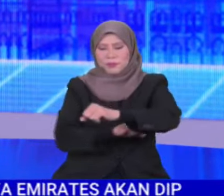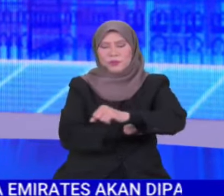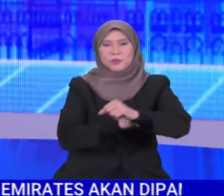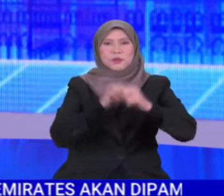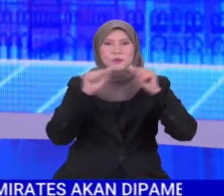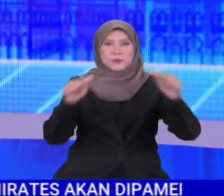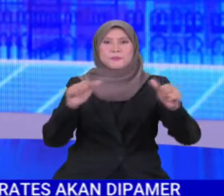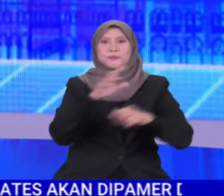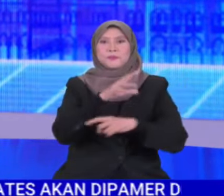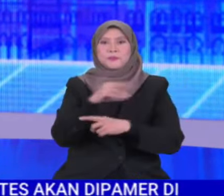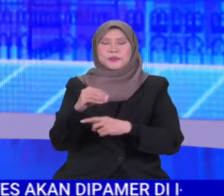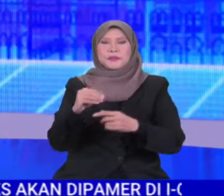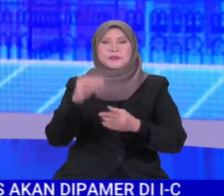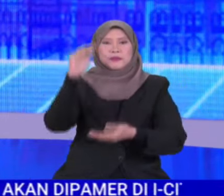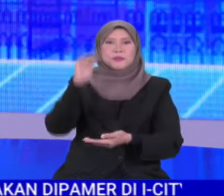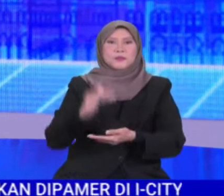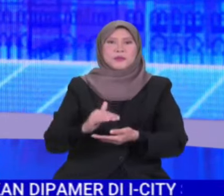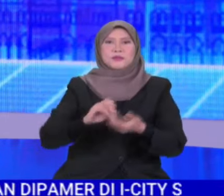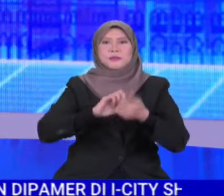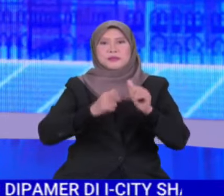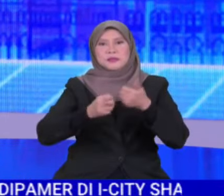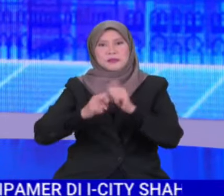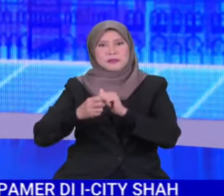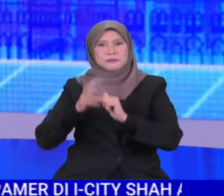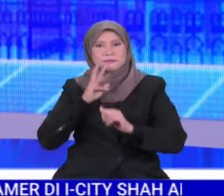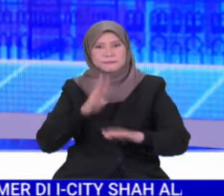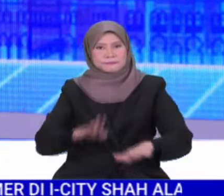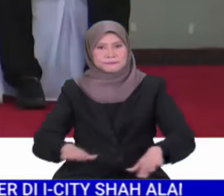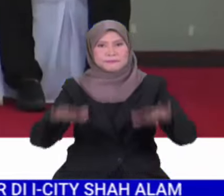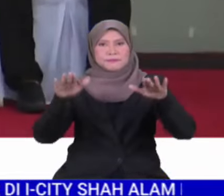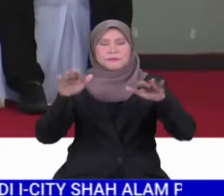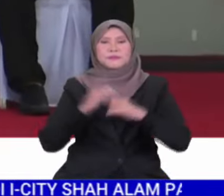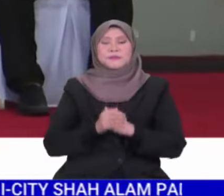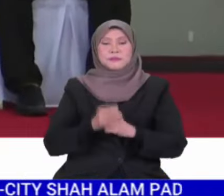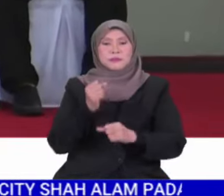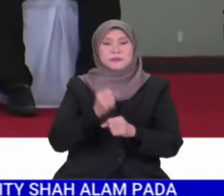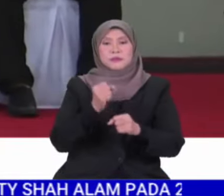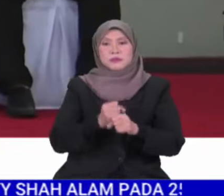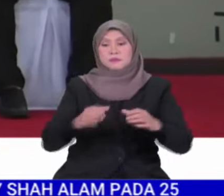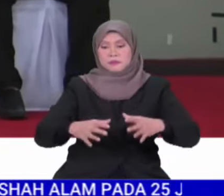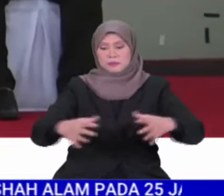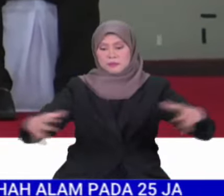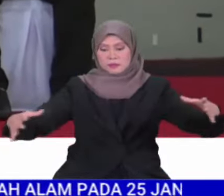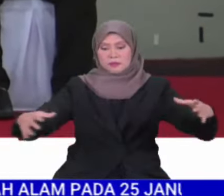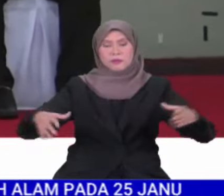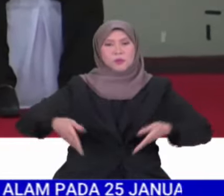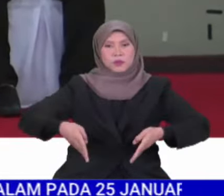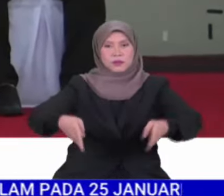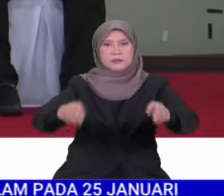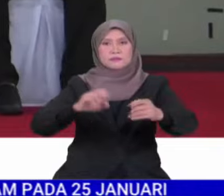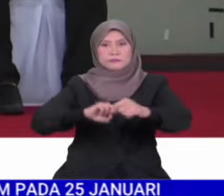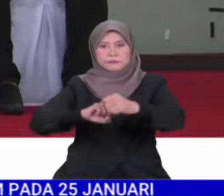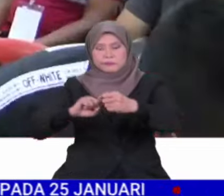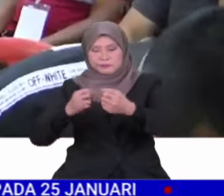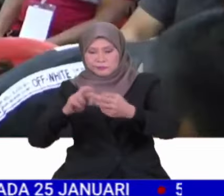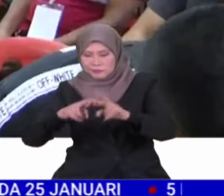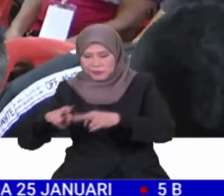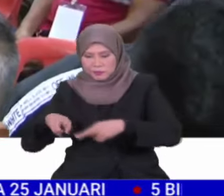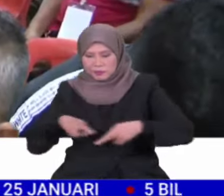awam sekaligus meminimumkan masalah banjir. Ini termasuk kerja-kerja pelebaran longkang dan membaiki infrastruktur yang